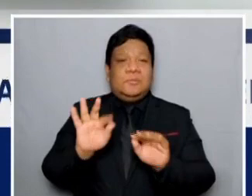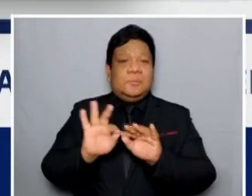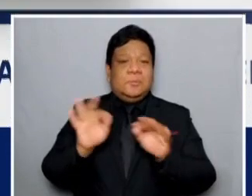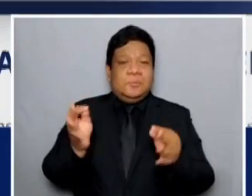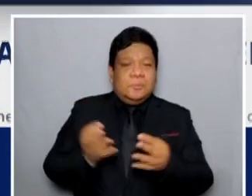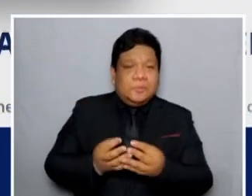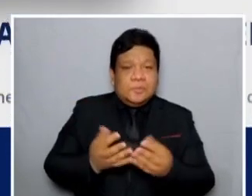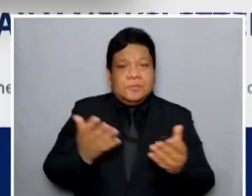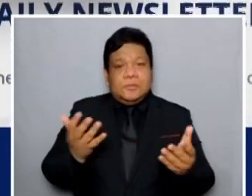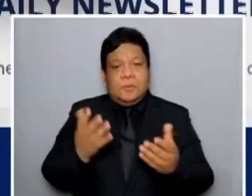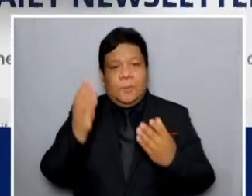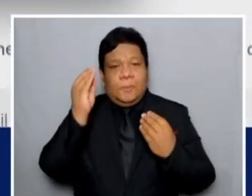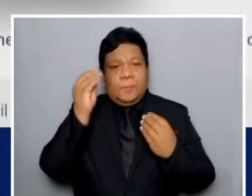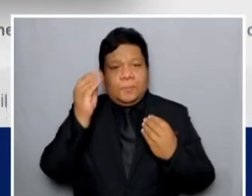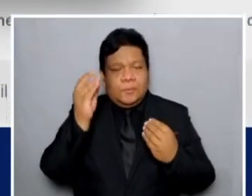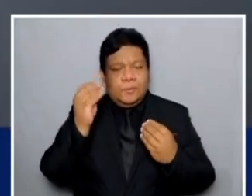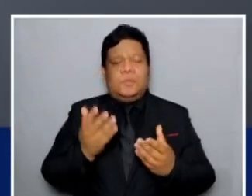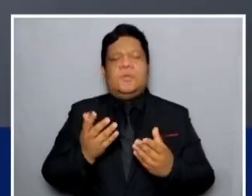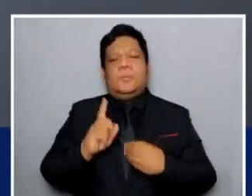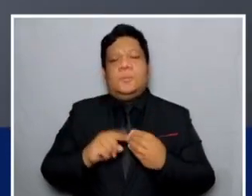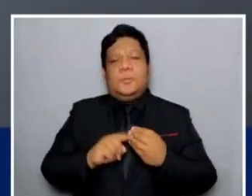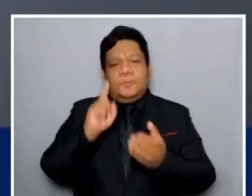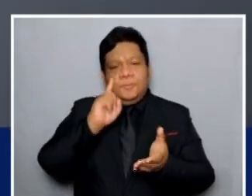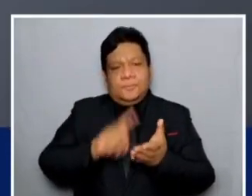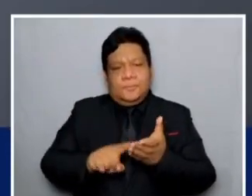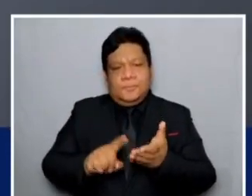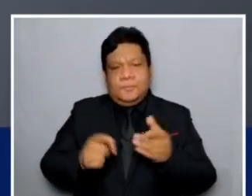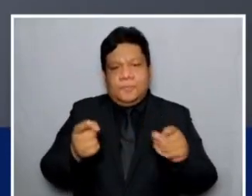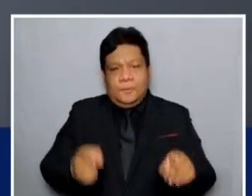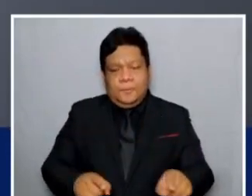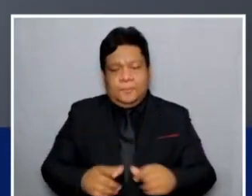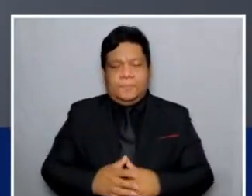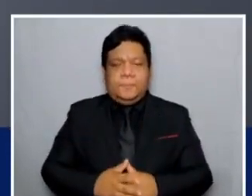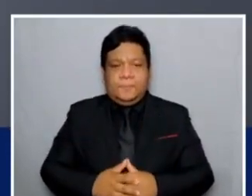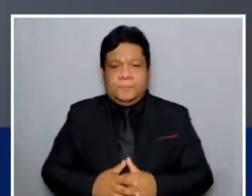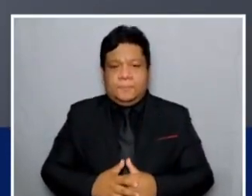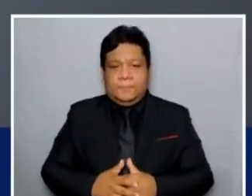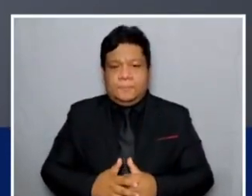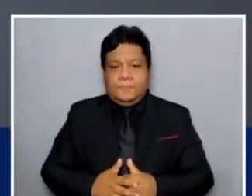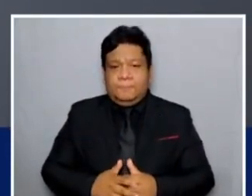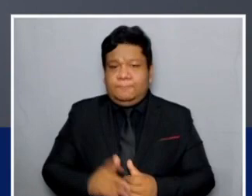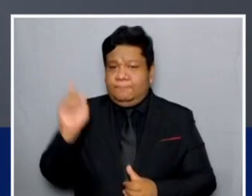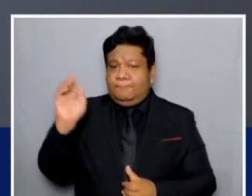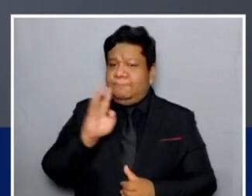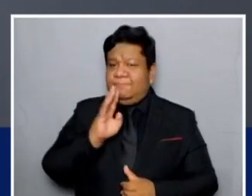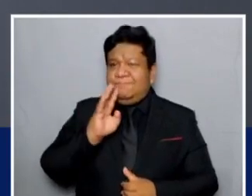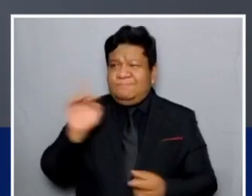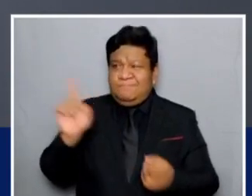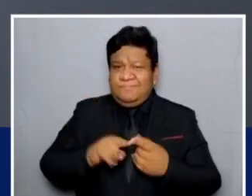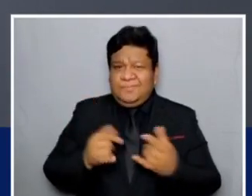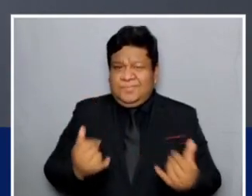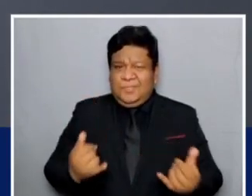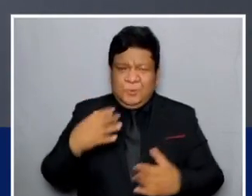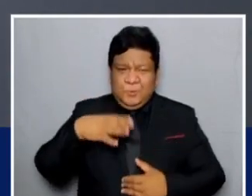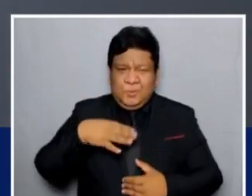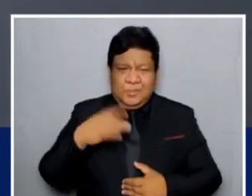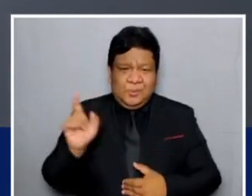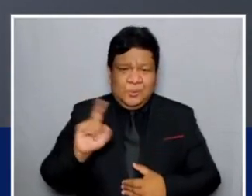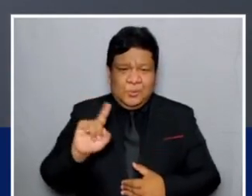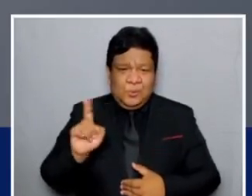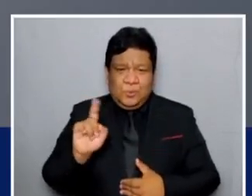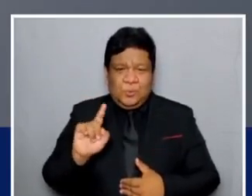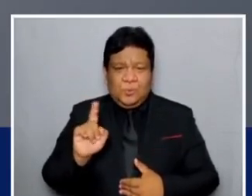sa update ng investigasyon. Hanggang ngayon po, naghihintay po kami kung saan ang body niya, naghihintay kami kung